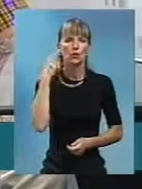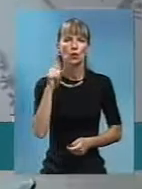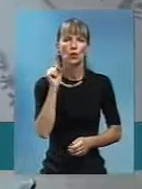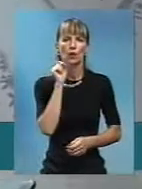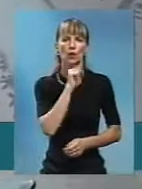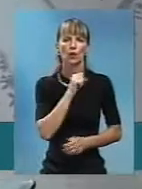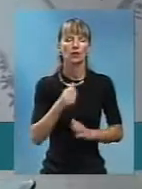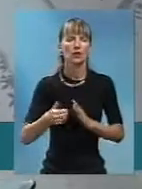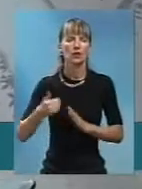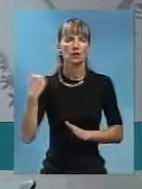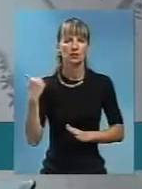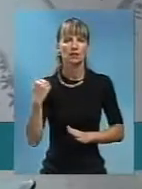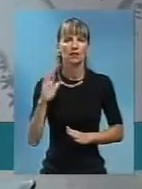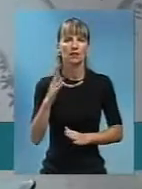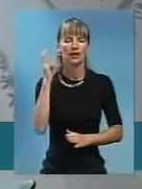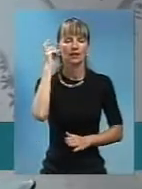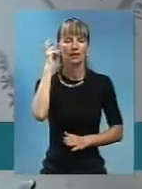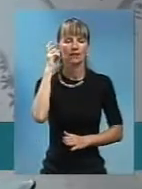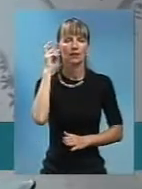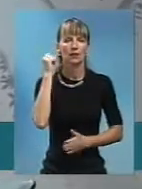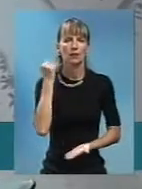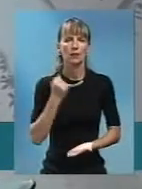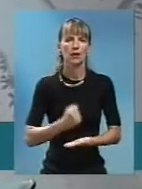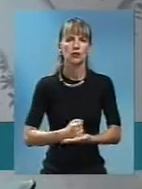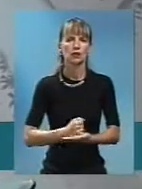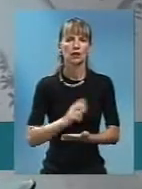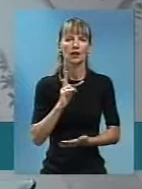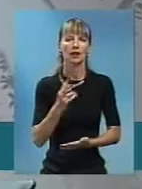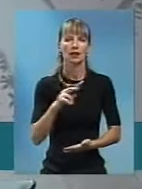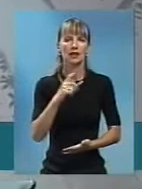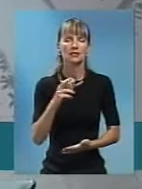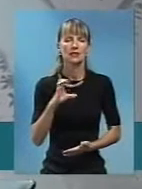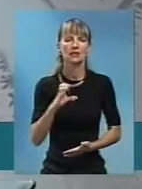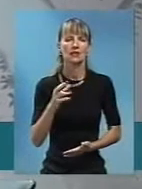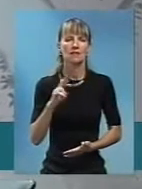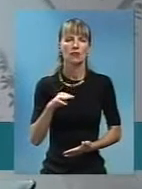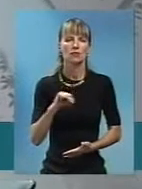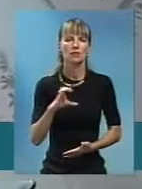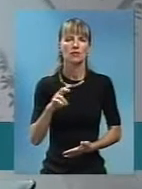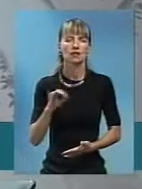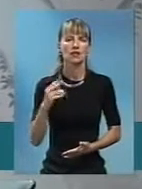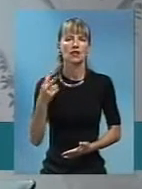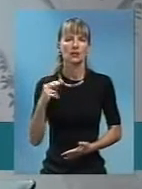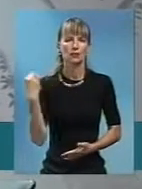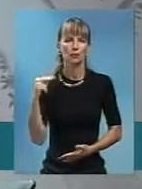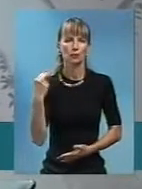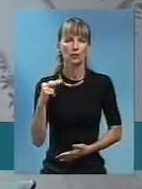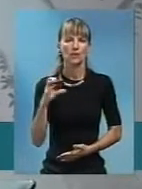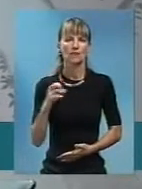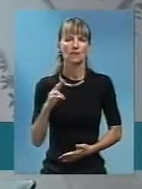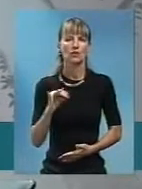вкрадену раніше в Києві, печатку князя Святослава. Ну, для Запоріжжя Святослав – це ж, ну…